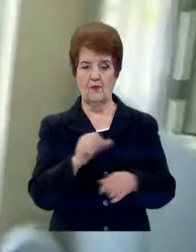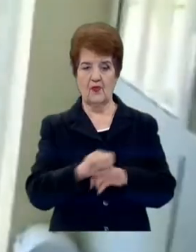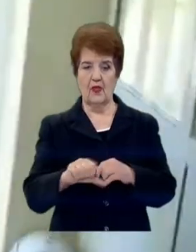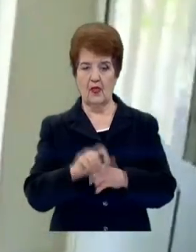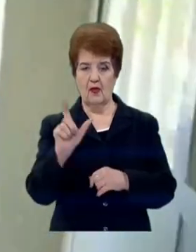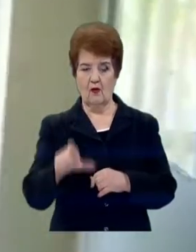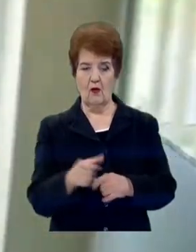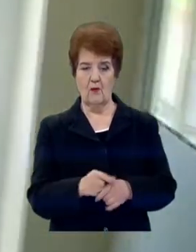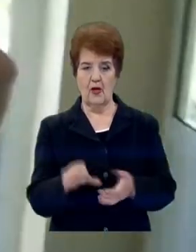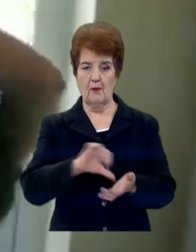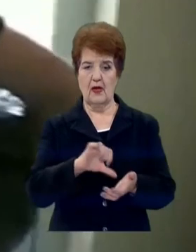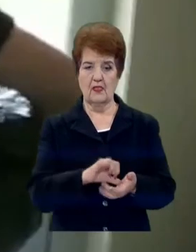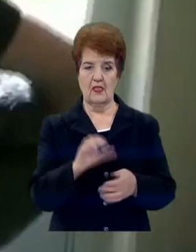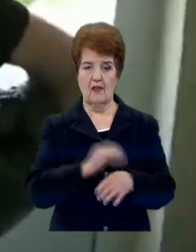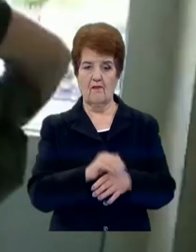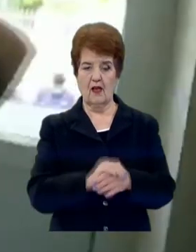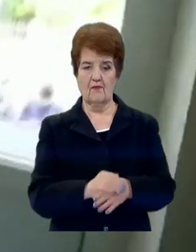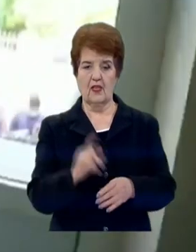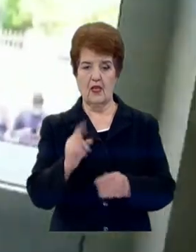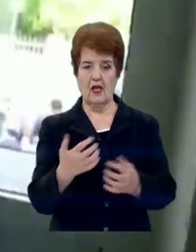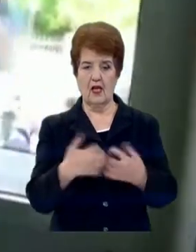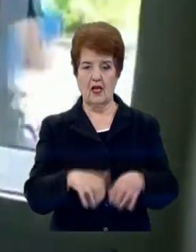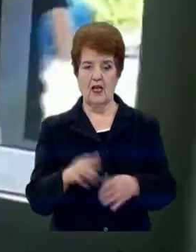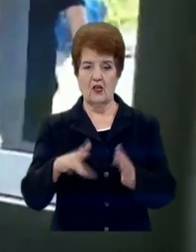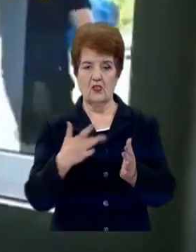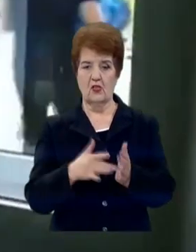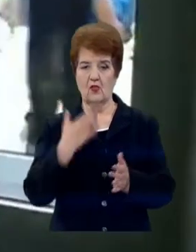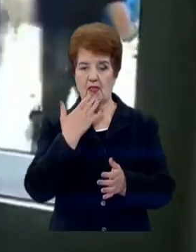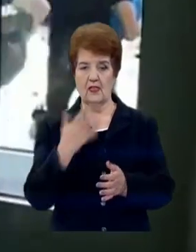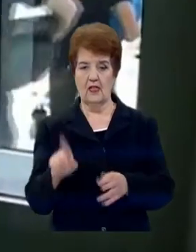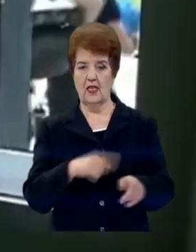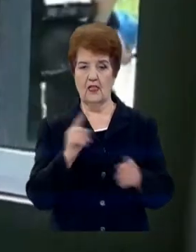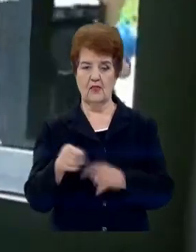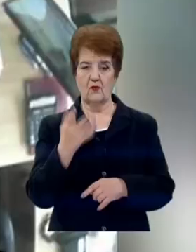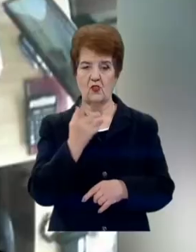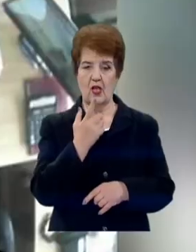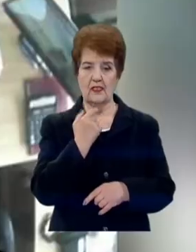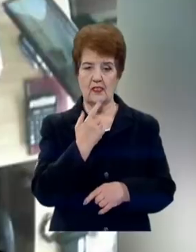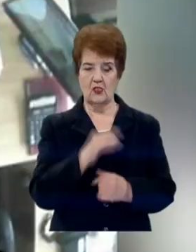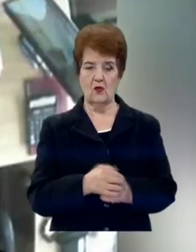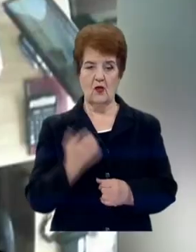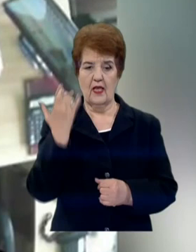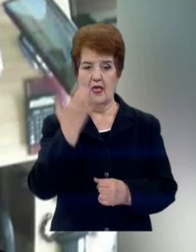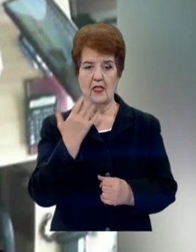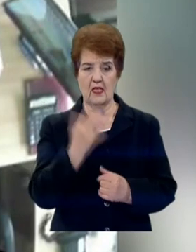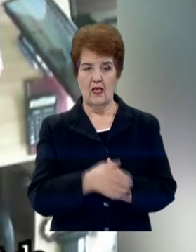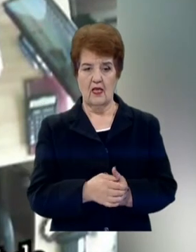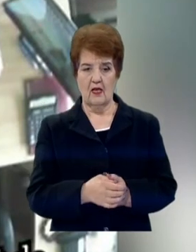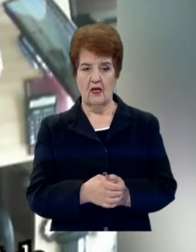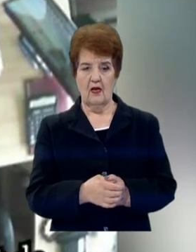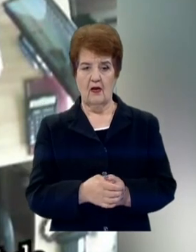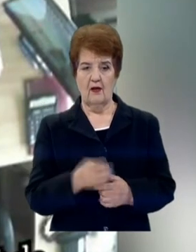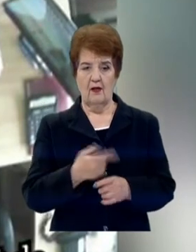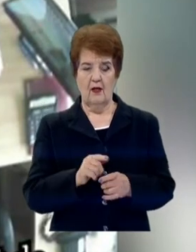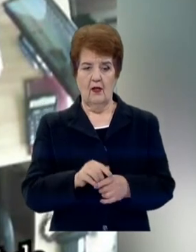fi fost prezentat de fapt utilajul care aparținea Centrului Național de Transfuzie a Sângelui. Ideea care mi-a venit în cap? Puteți